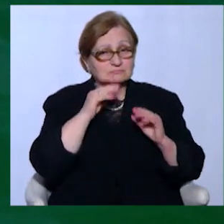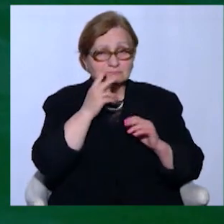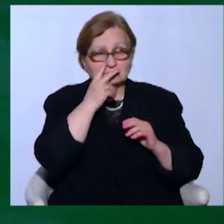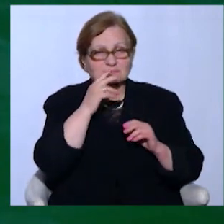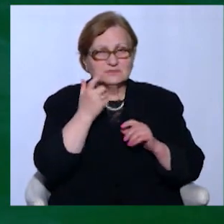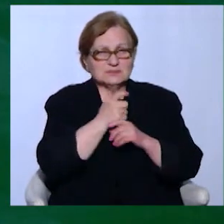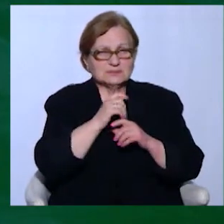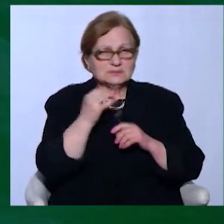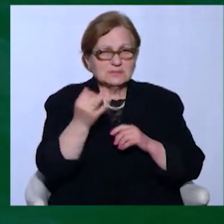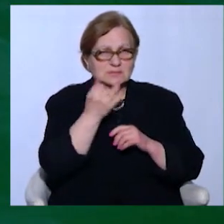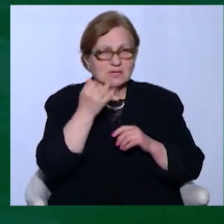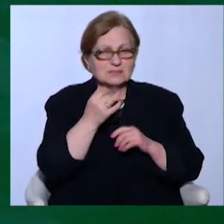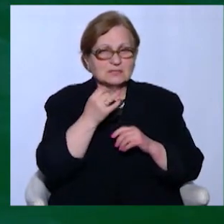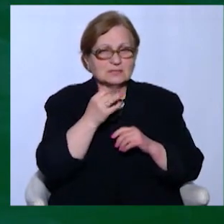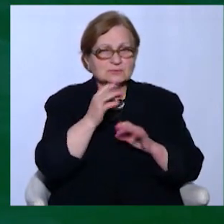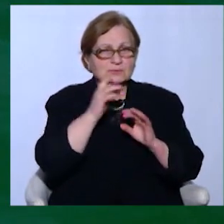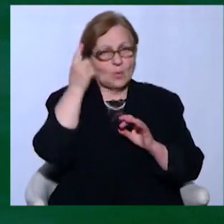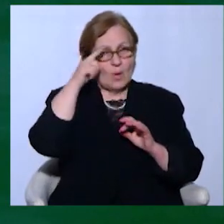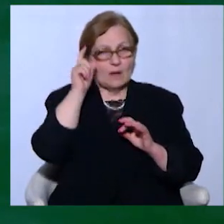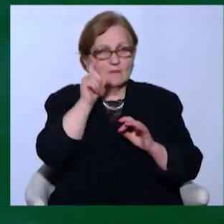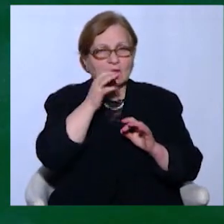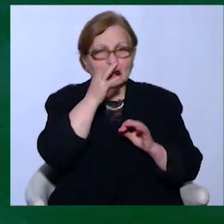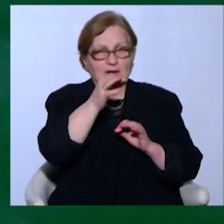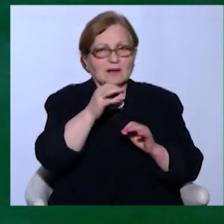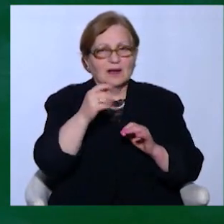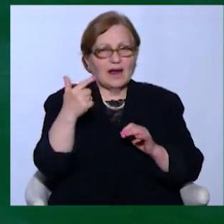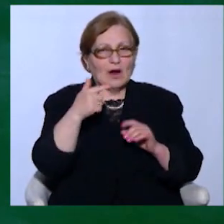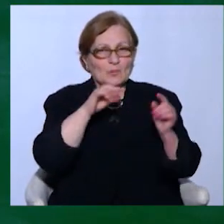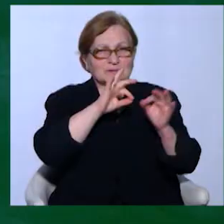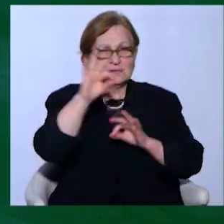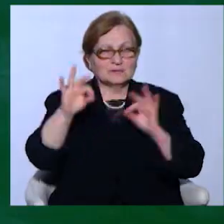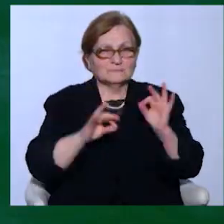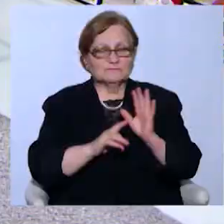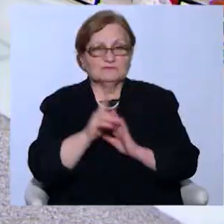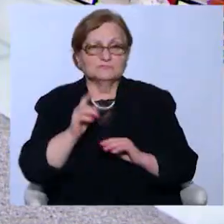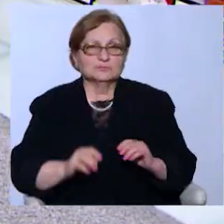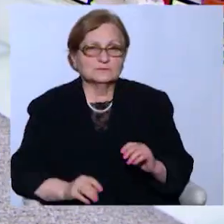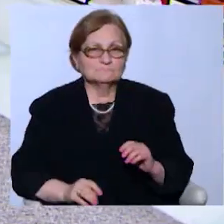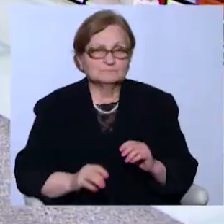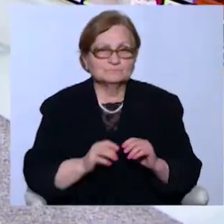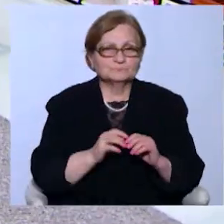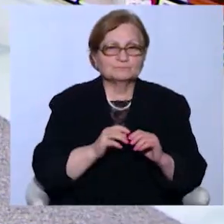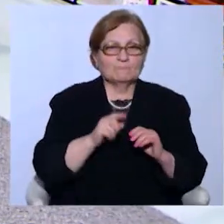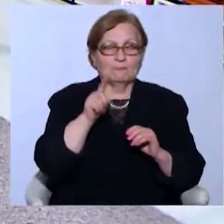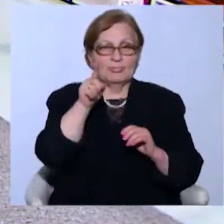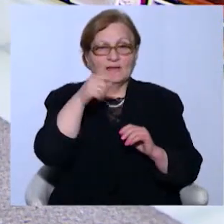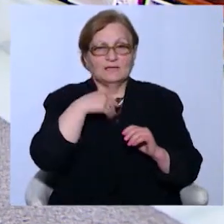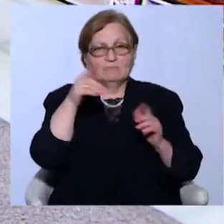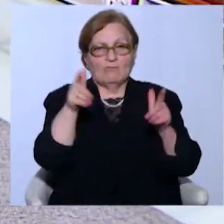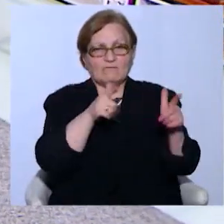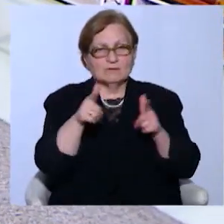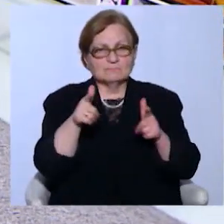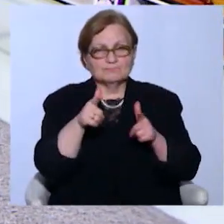ძალიან საინტერესო ამოცანას გეტყვით გეომეტრიულ ფიგურებზე. მოდი დავიწყოთ. აი აქ მე